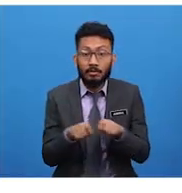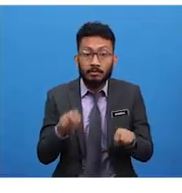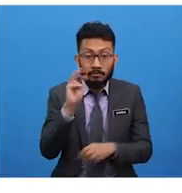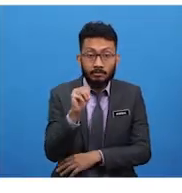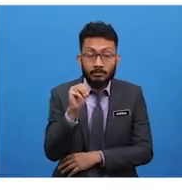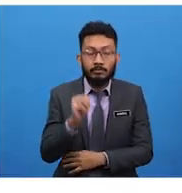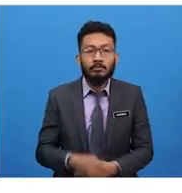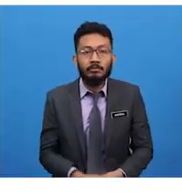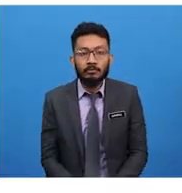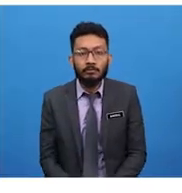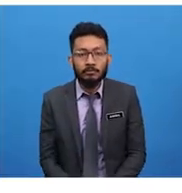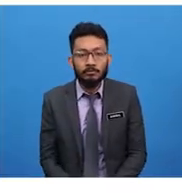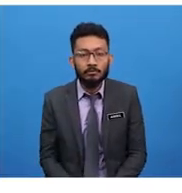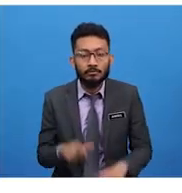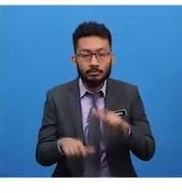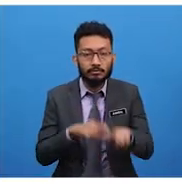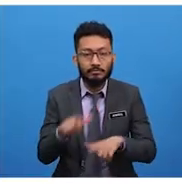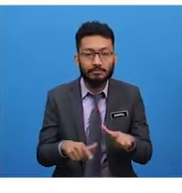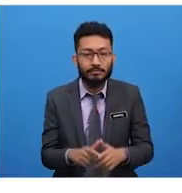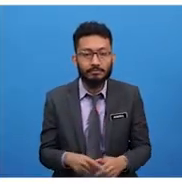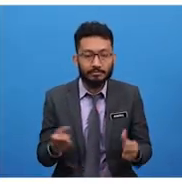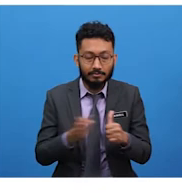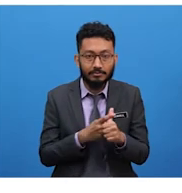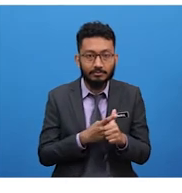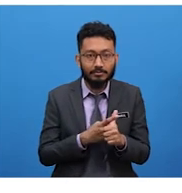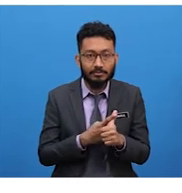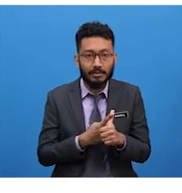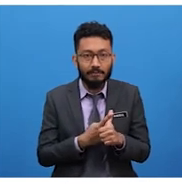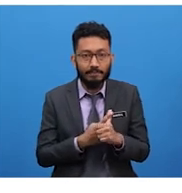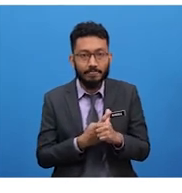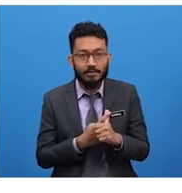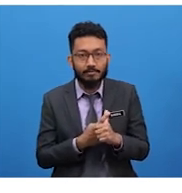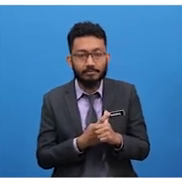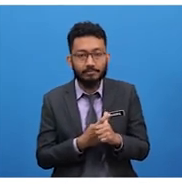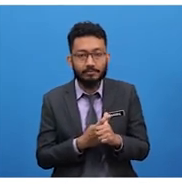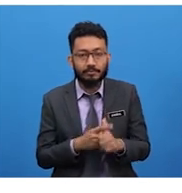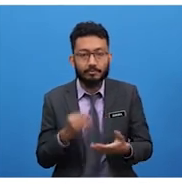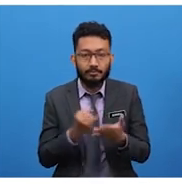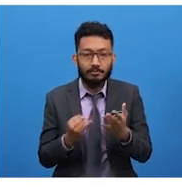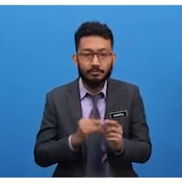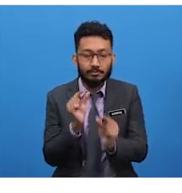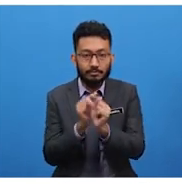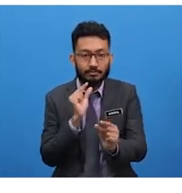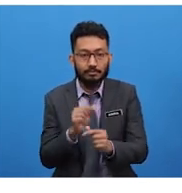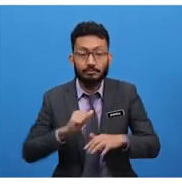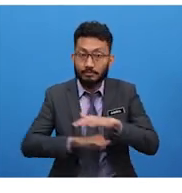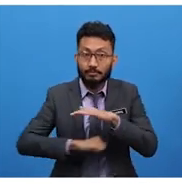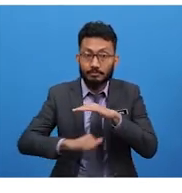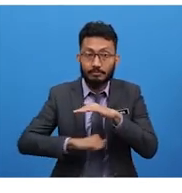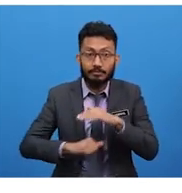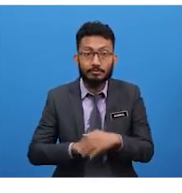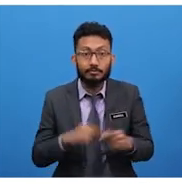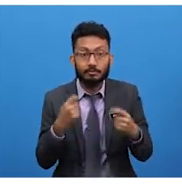Baiklah murid-murid, langkah mendraft yang pertama adalah lukis garisan asas seperti yang telah